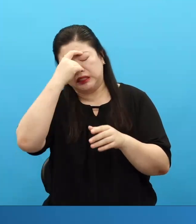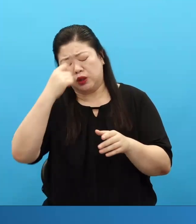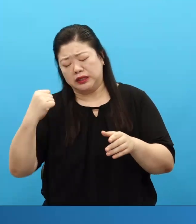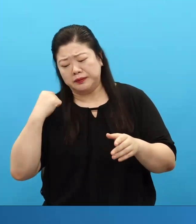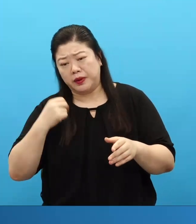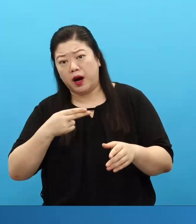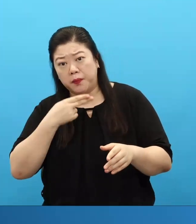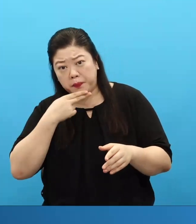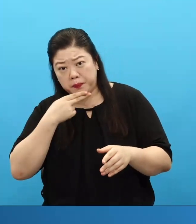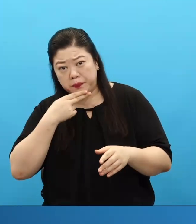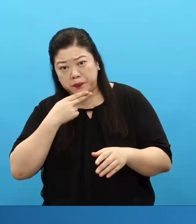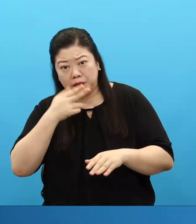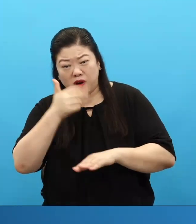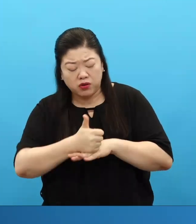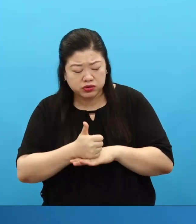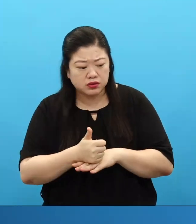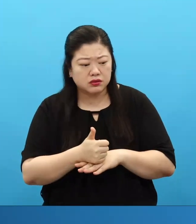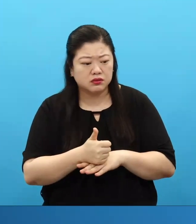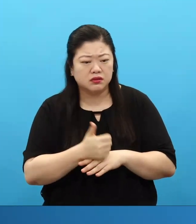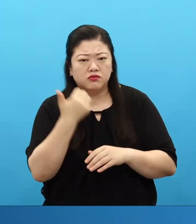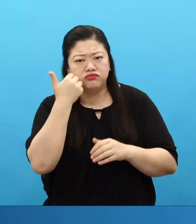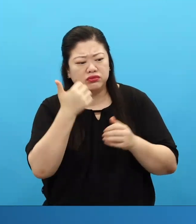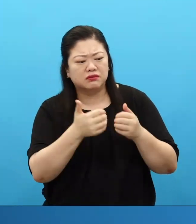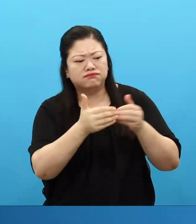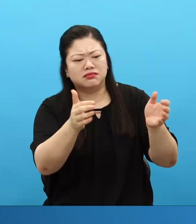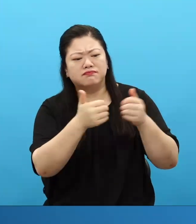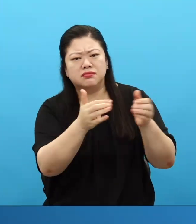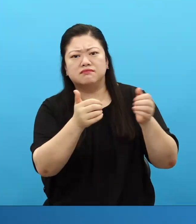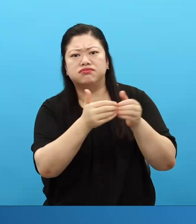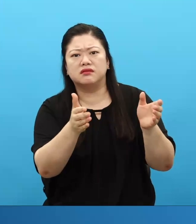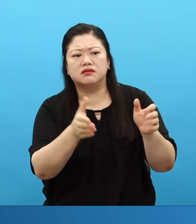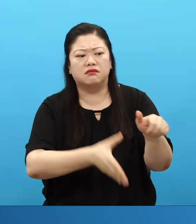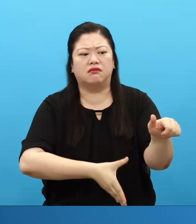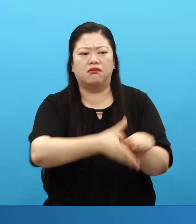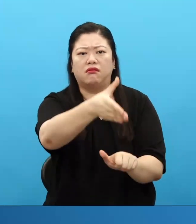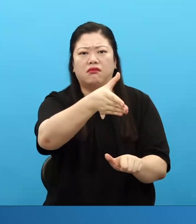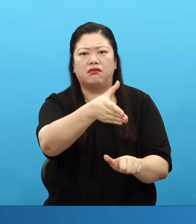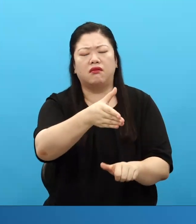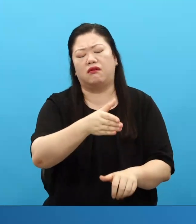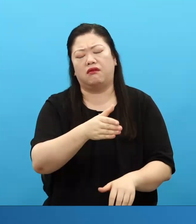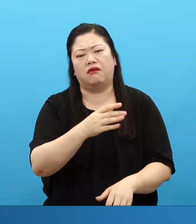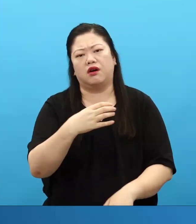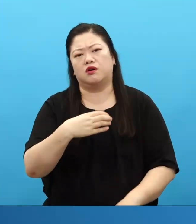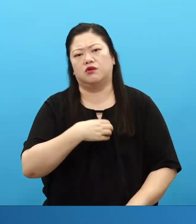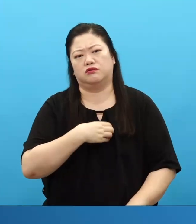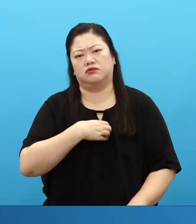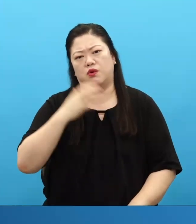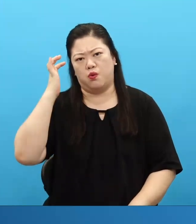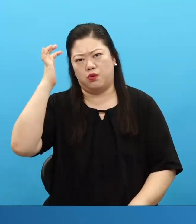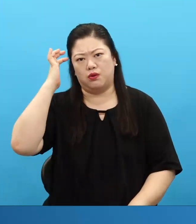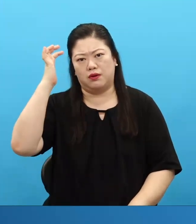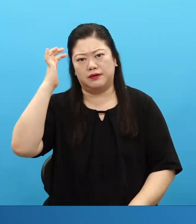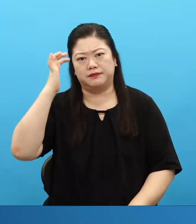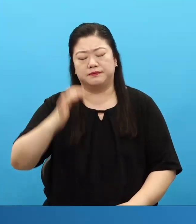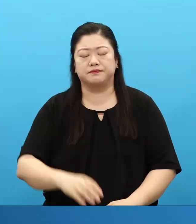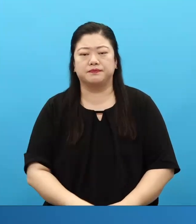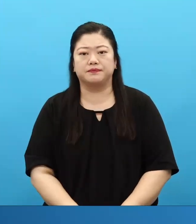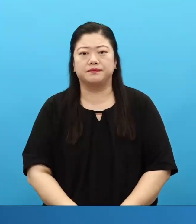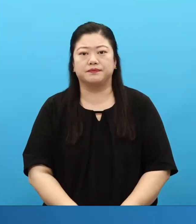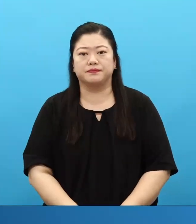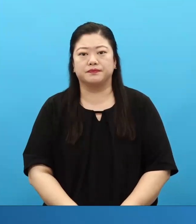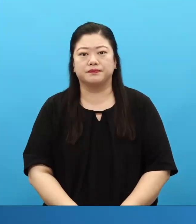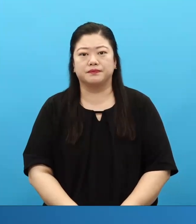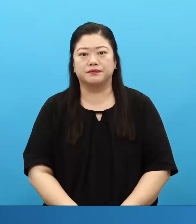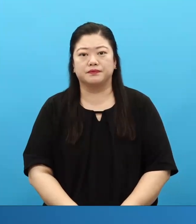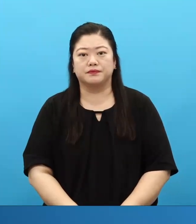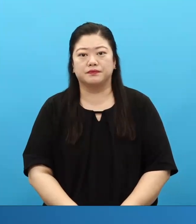다 살려내는 거죠. We have to save everyone. 저는 많은 기독교인 봤습니다만 불신자가 볼 때도 힘을